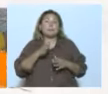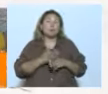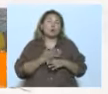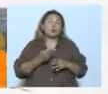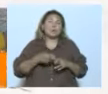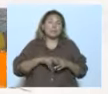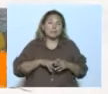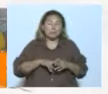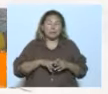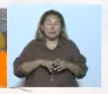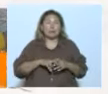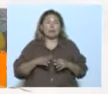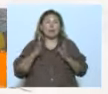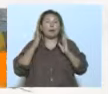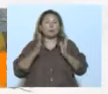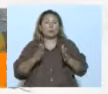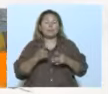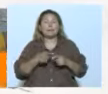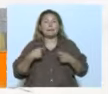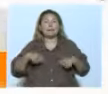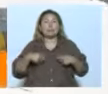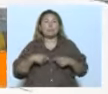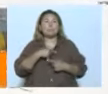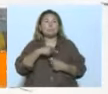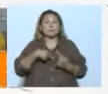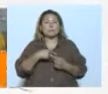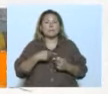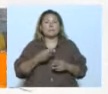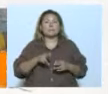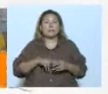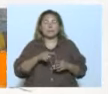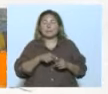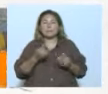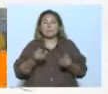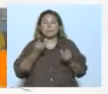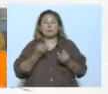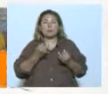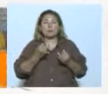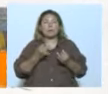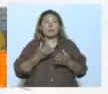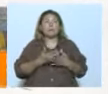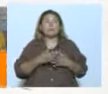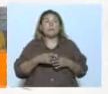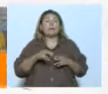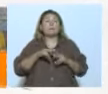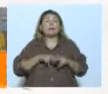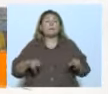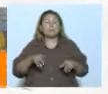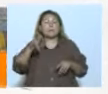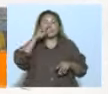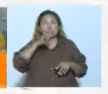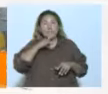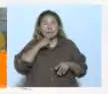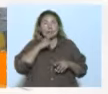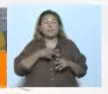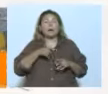этими транспортными коридорами, необходимую для торговли и бизнеса. Мы заинтересованы в работе с правительством Казахстана. Актау – это